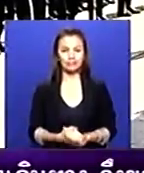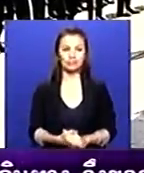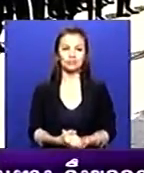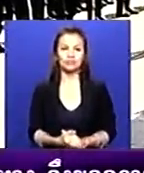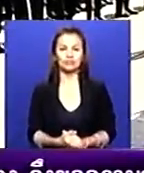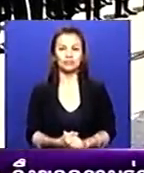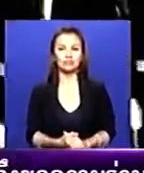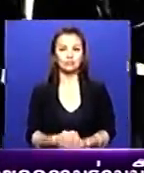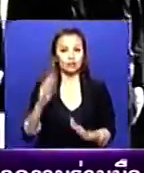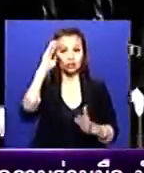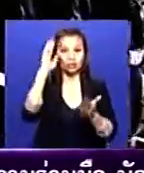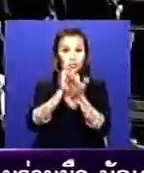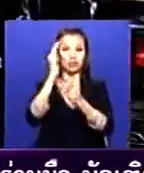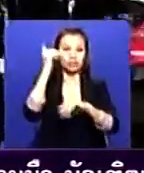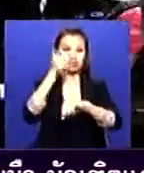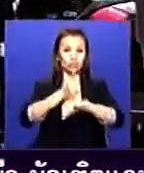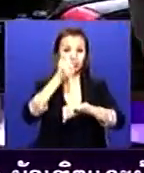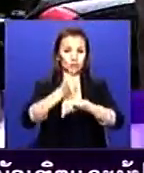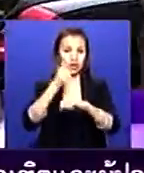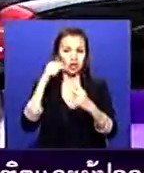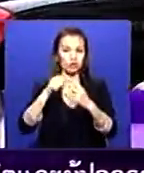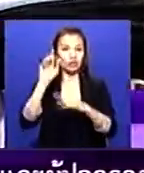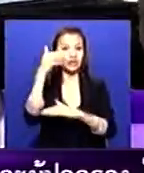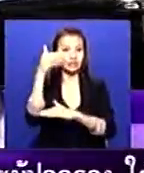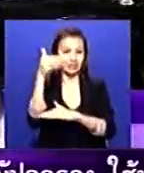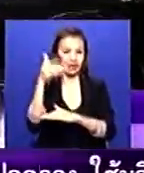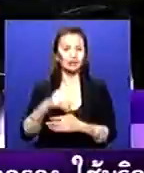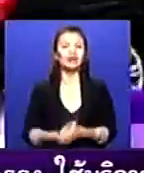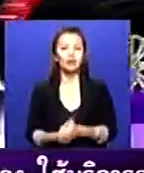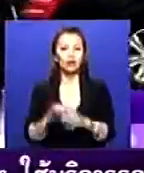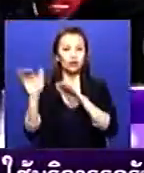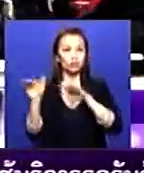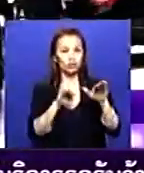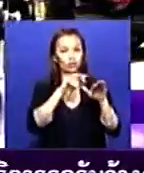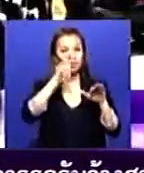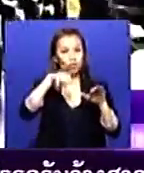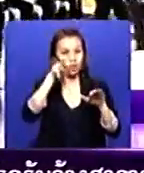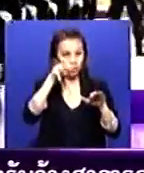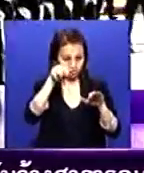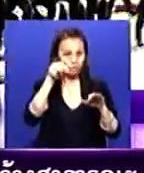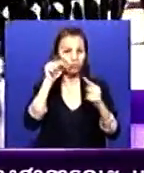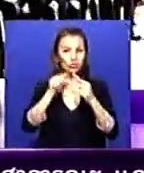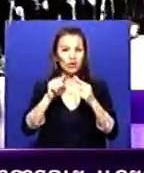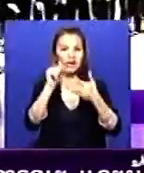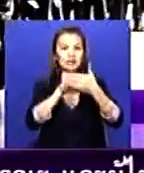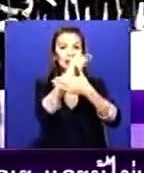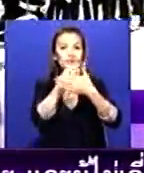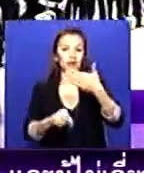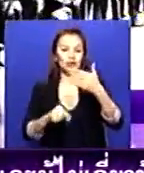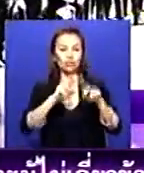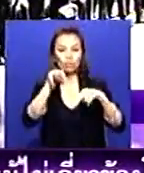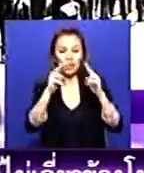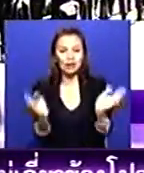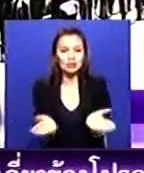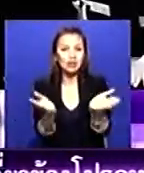พลตำรวจเอกอดุลแสงสิงแก้วผู้บัญชาการตำรวจแห่งชาติตรวจความพร้อมศูนย์รักษาความสงบเรียบร้อยในการเลือกตั้งที่กองบัญช